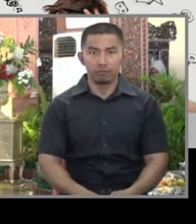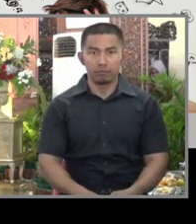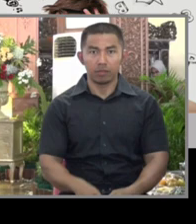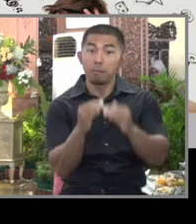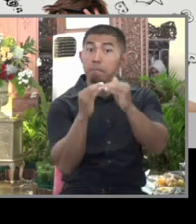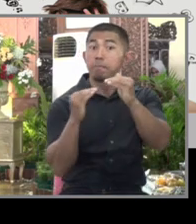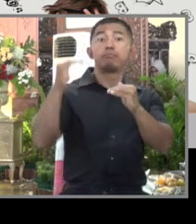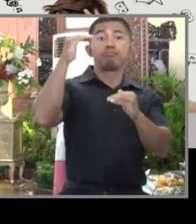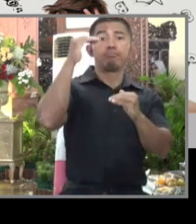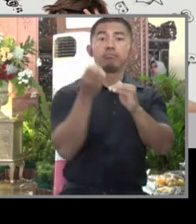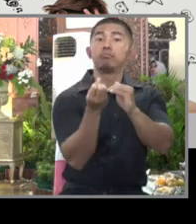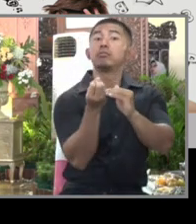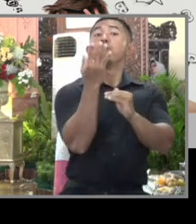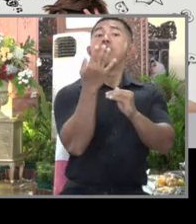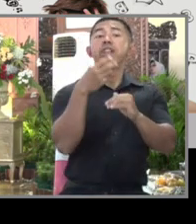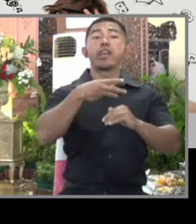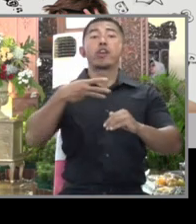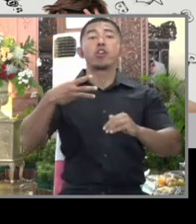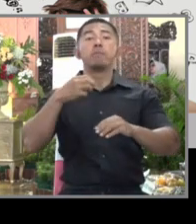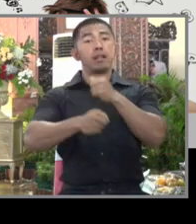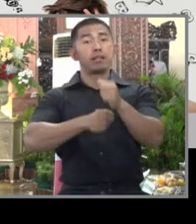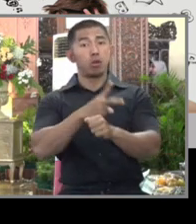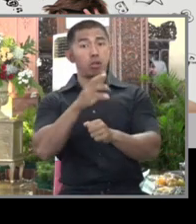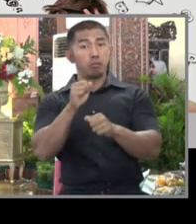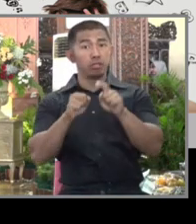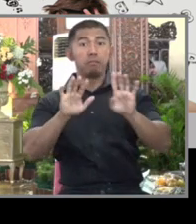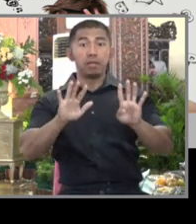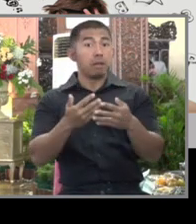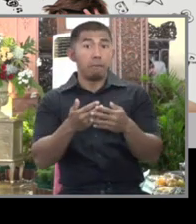Pertumbuhan ekonomi Kabupaten Jepara pada tahun 2019 mencapai